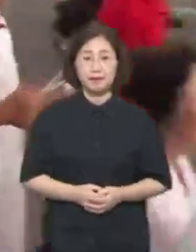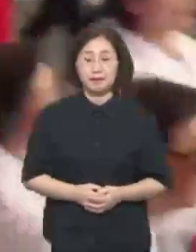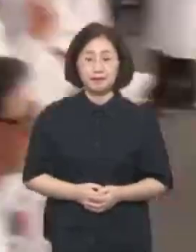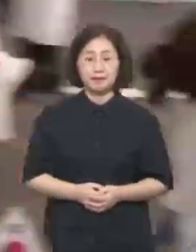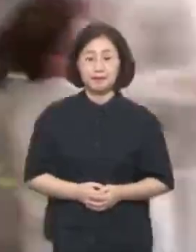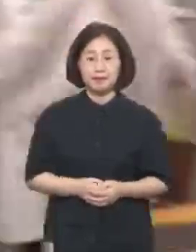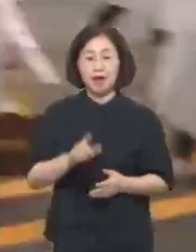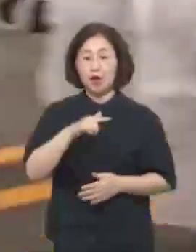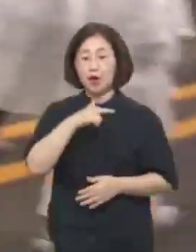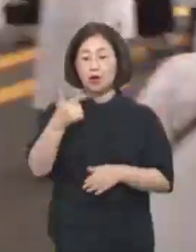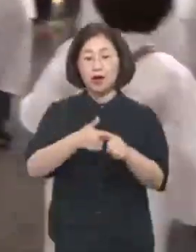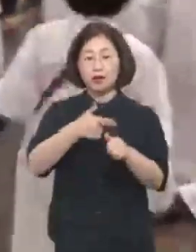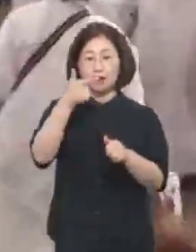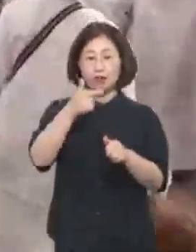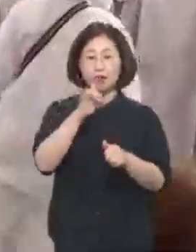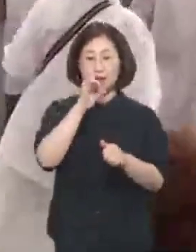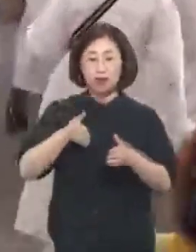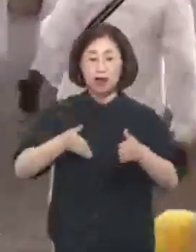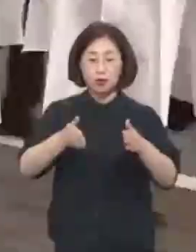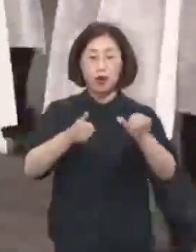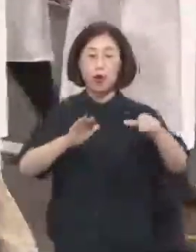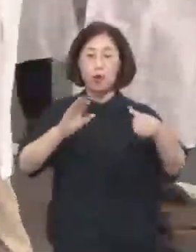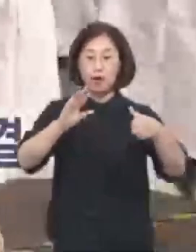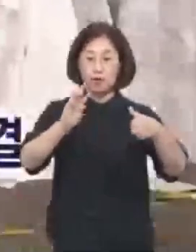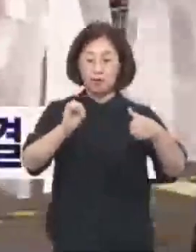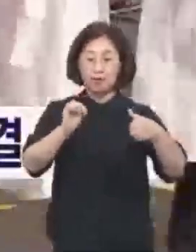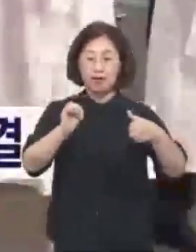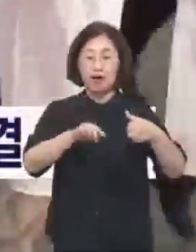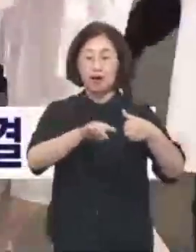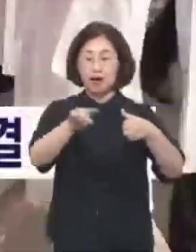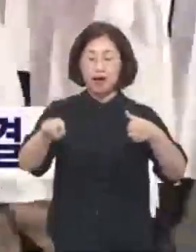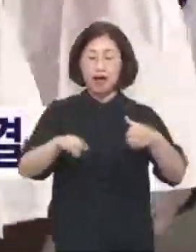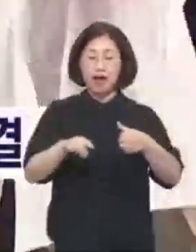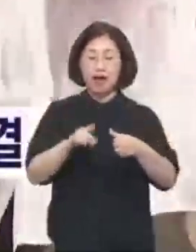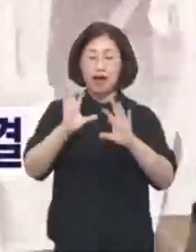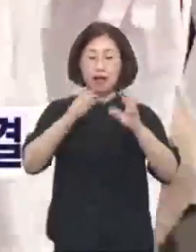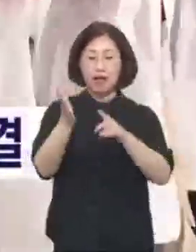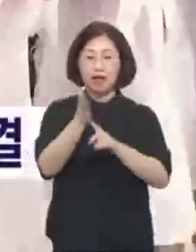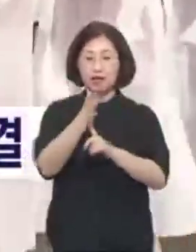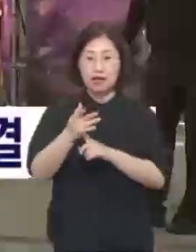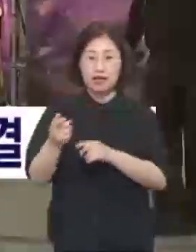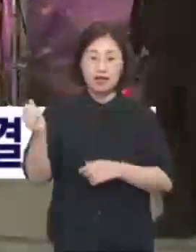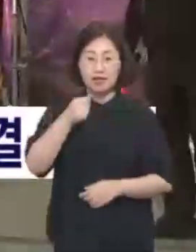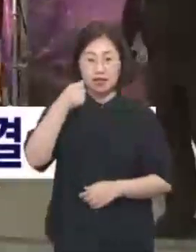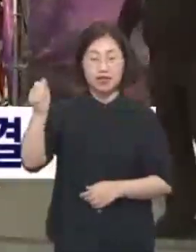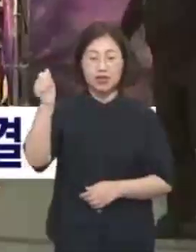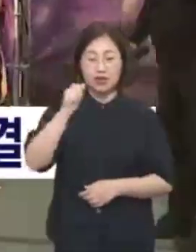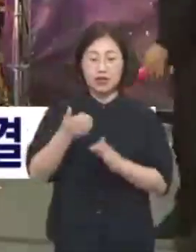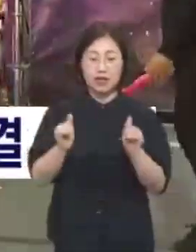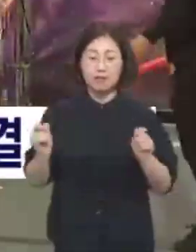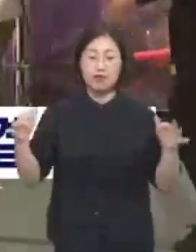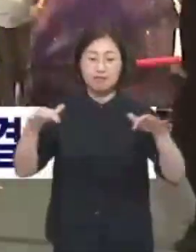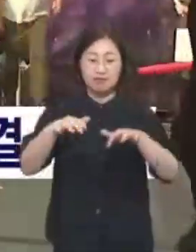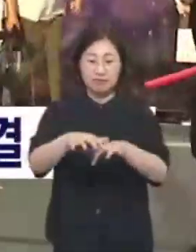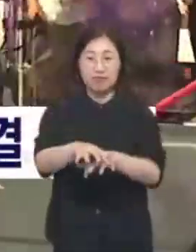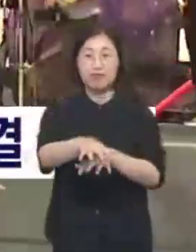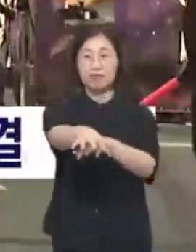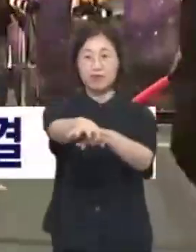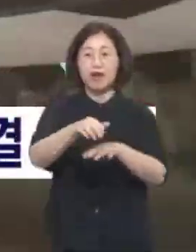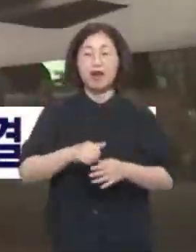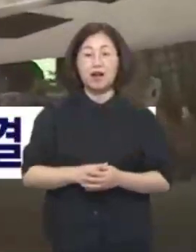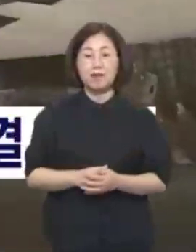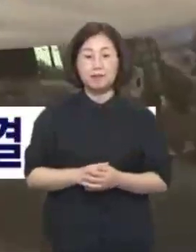오후 6시가 되자 대전 중앙로 약 500m 구간에서 태극기를 손에 든 시민들이 대규모로 참여하는 퍼레이드가 시작됐습니다.